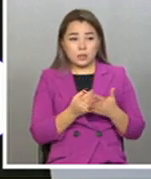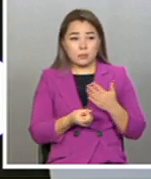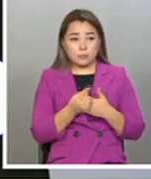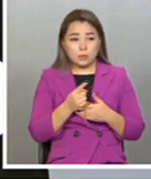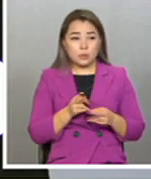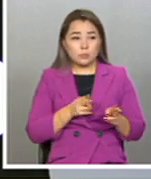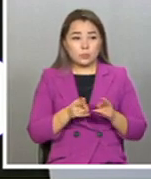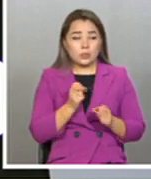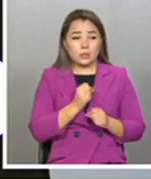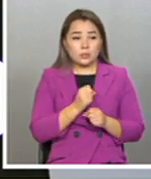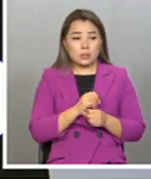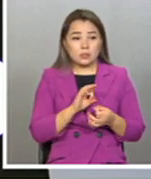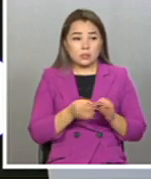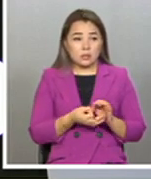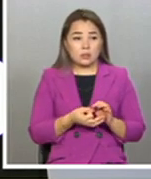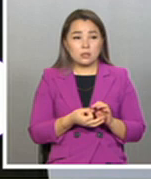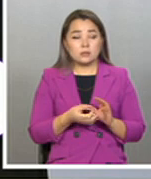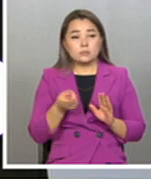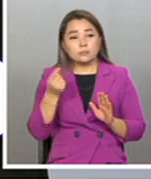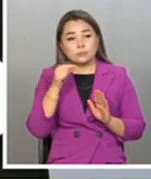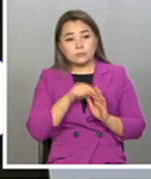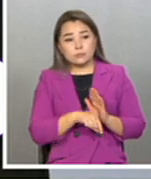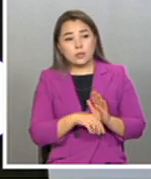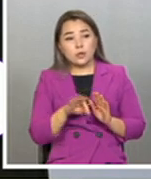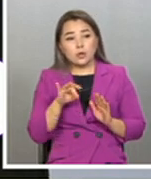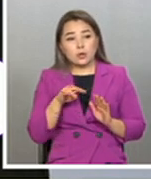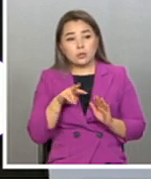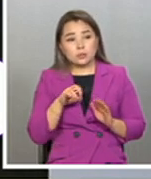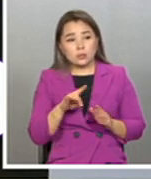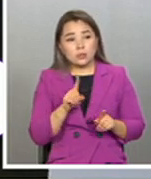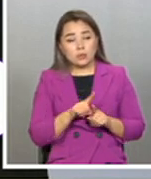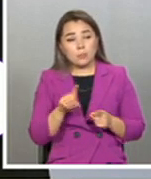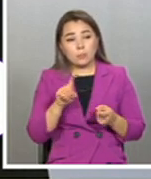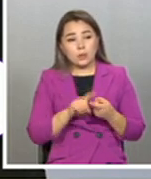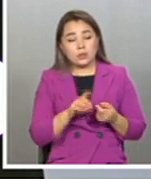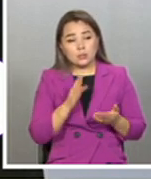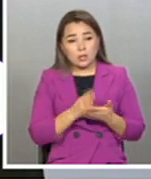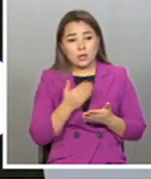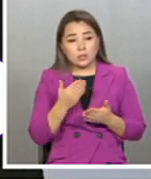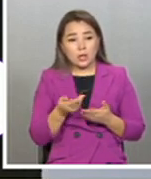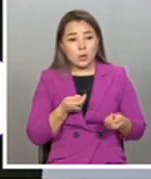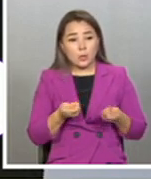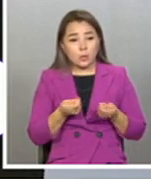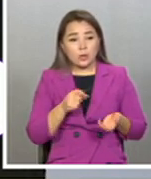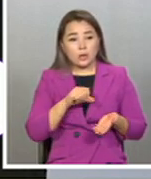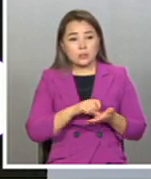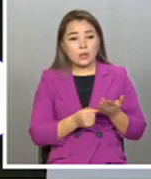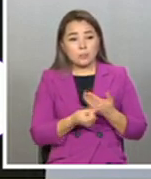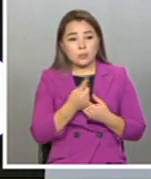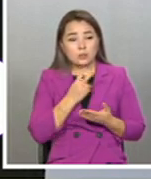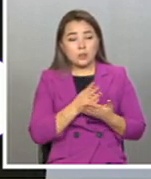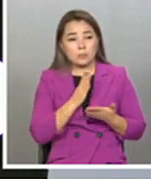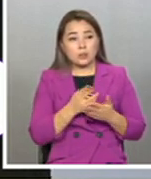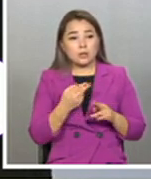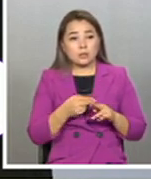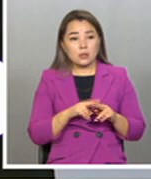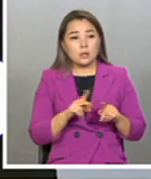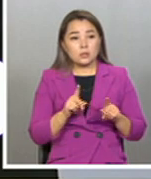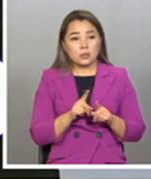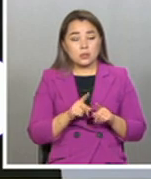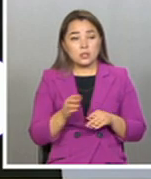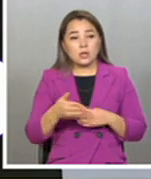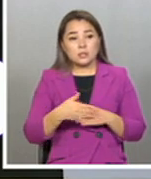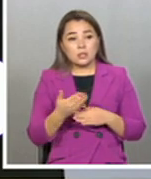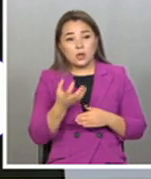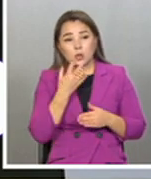турбиналарындағы, яғни қалақшаларға, роторға бағытталады да, ротордың қозғалысы пайда болады. Демек, бұл жерде де сырттан жанатын